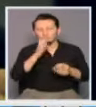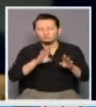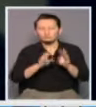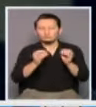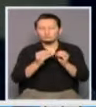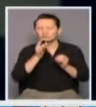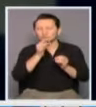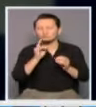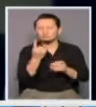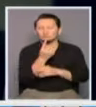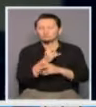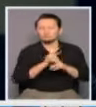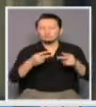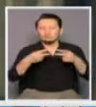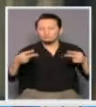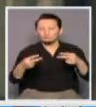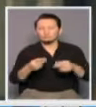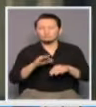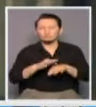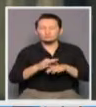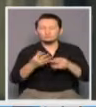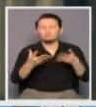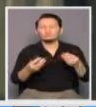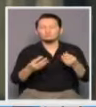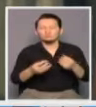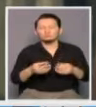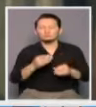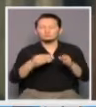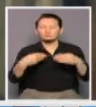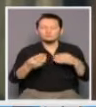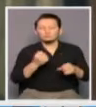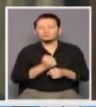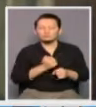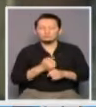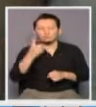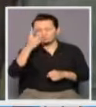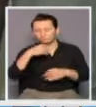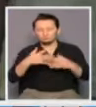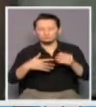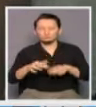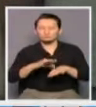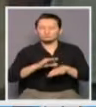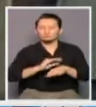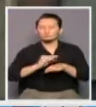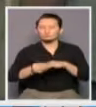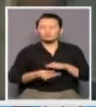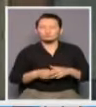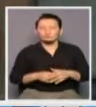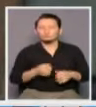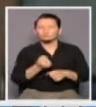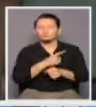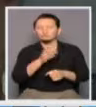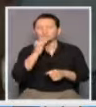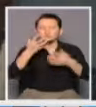10-летнего ребенка. Каркас робота изготовлен из таких материалов, как углерод и пластик, а лицо и руки покрыты кожей из латекса. Робот